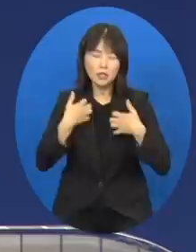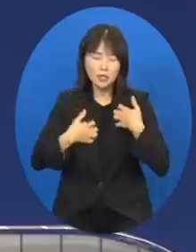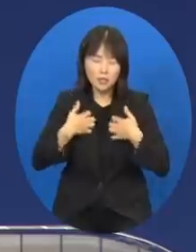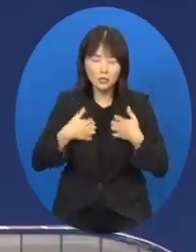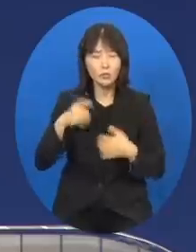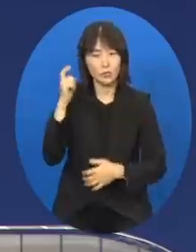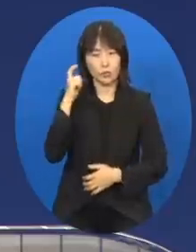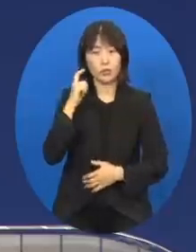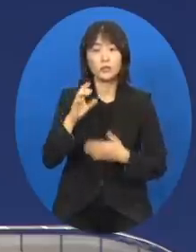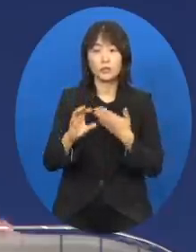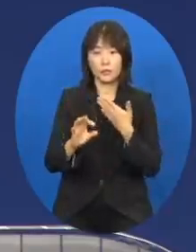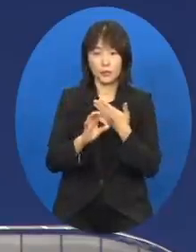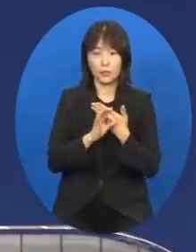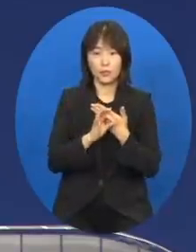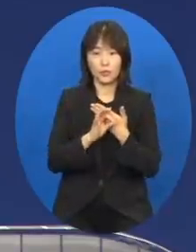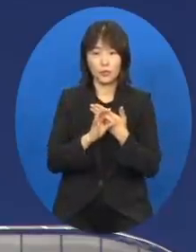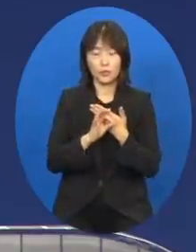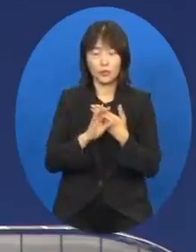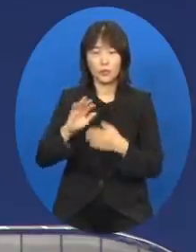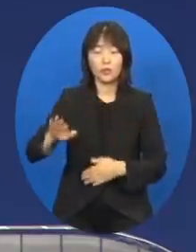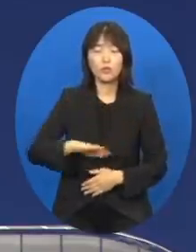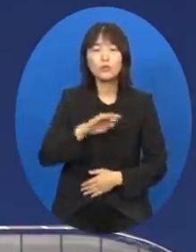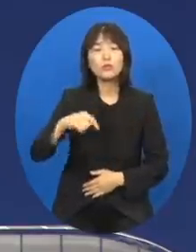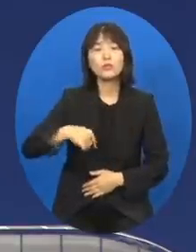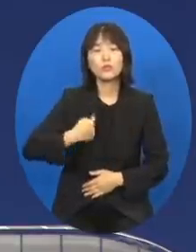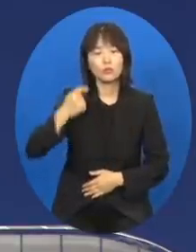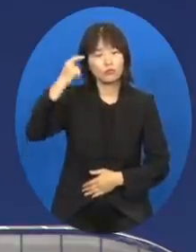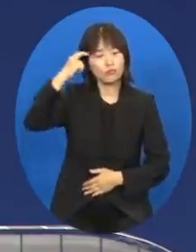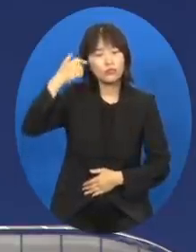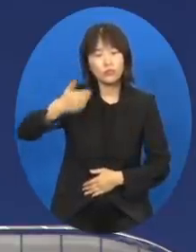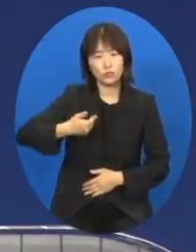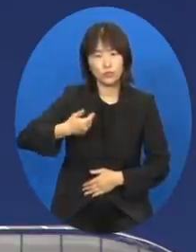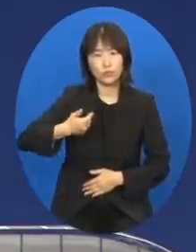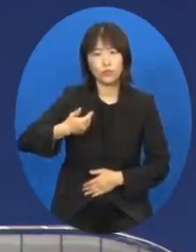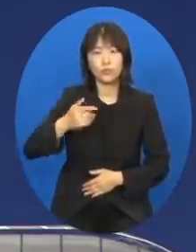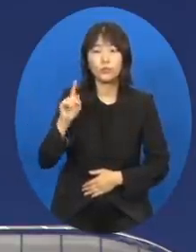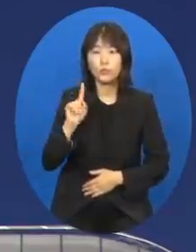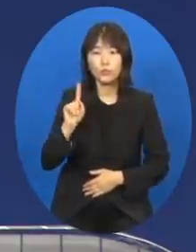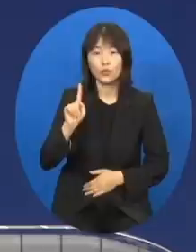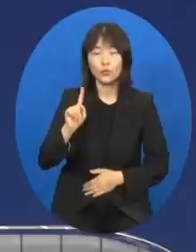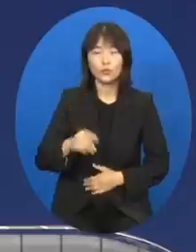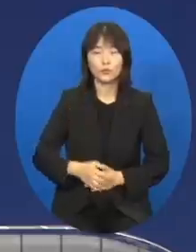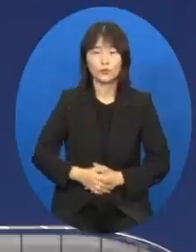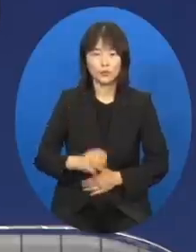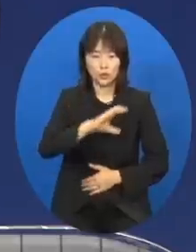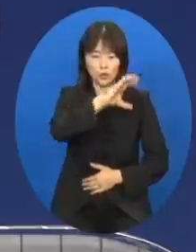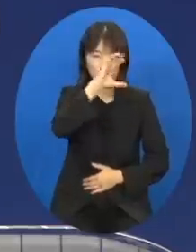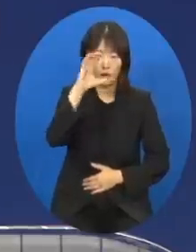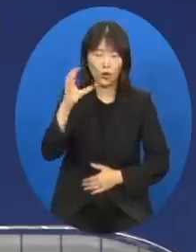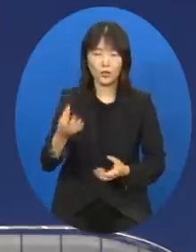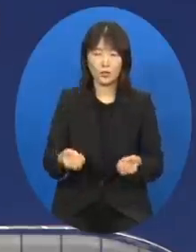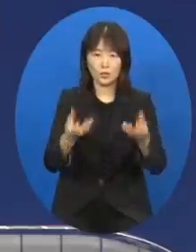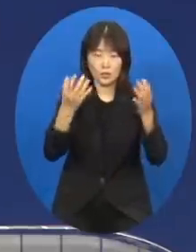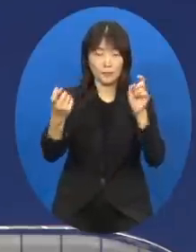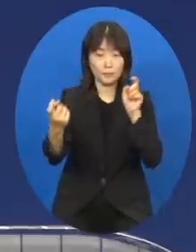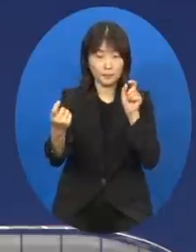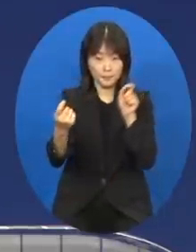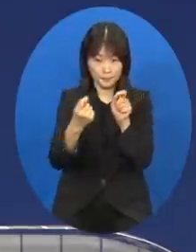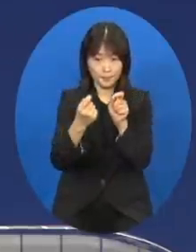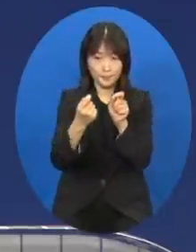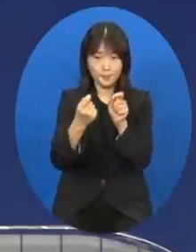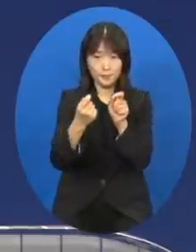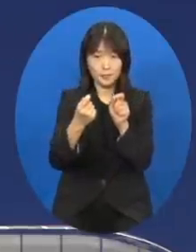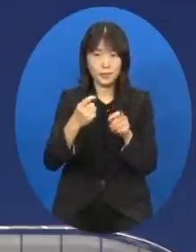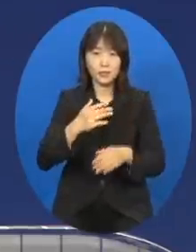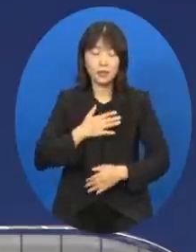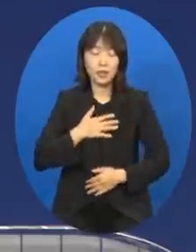소식이라면 우리 스스로에게 한번 물어봐야 되는데, 이제 성탄절이 다가오는데